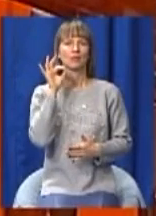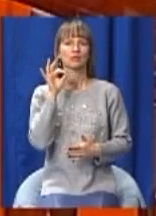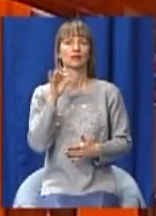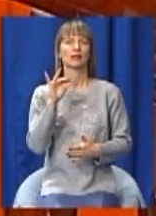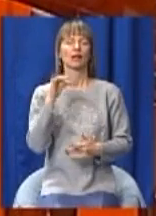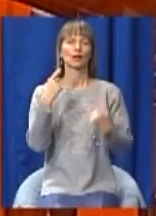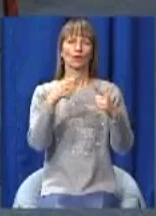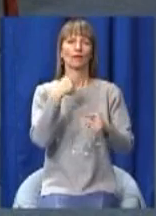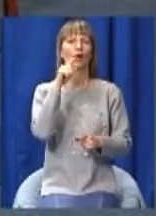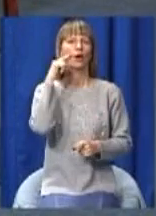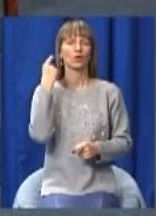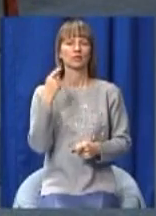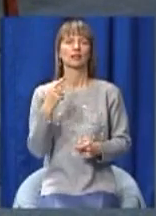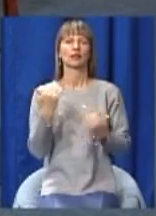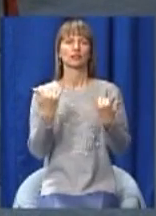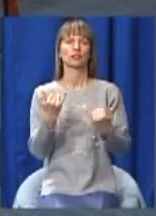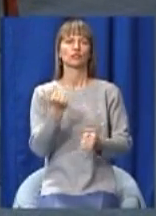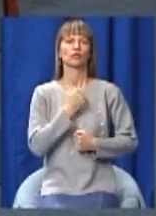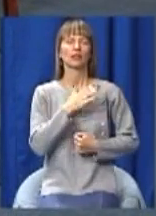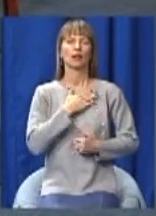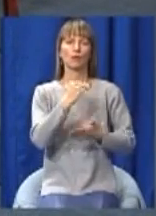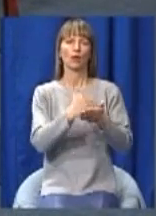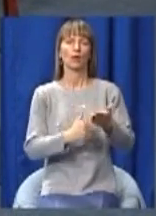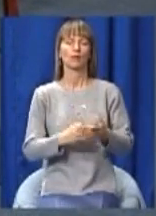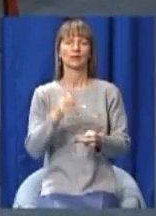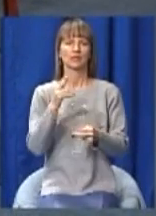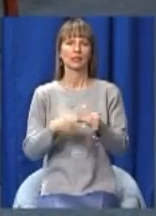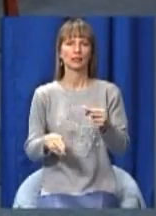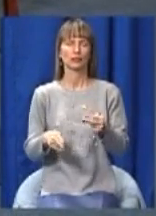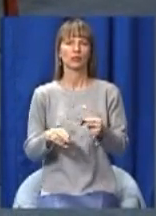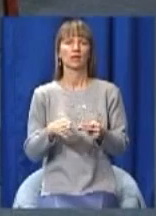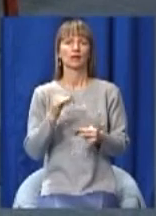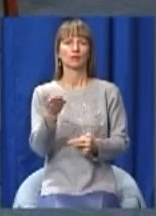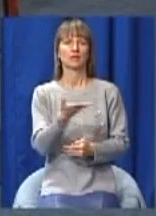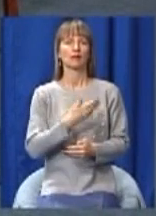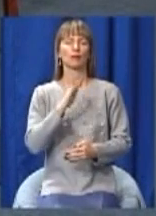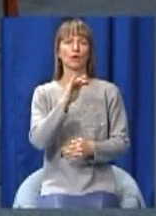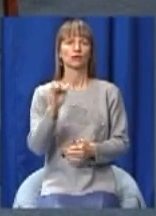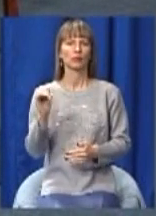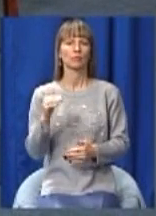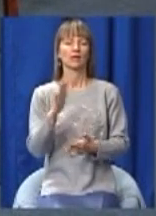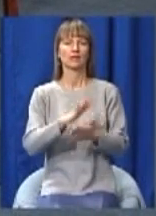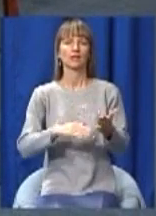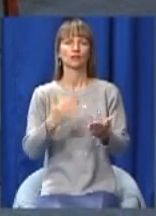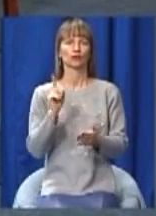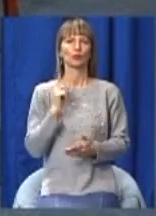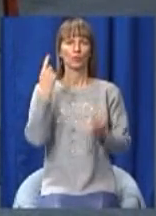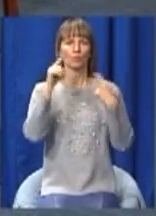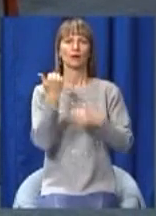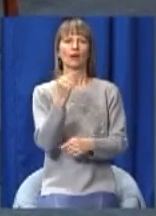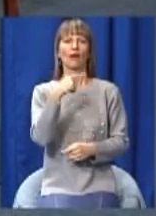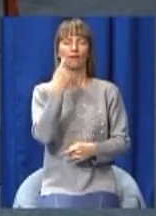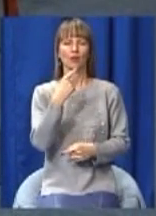российская но также добры но зараз нажаль наша программа подходит докинз а мы с вами прощаемся доливать чекаем мультфильм и мы с вами